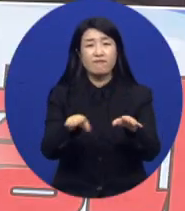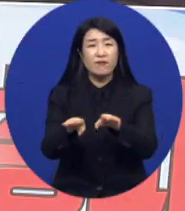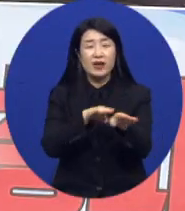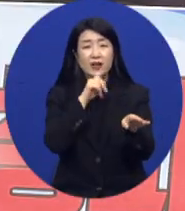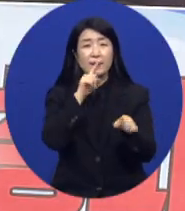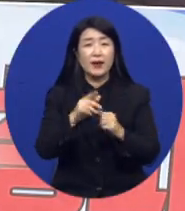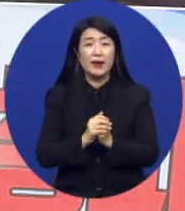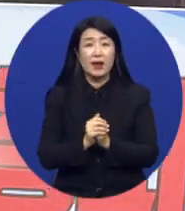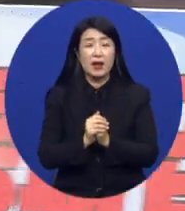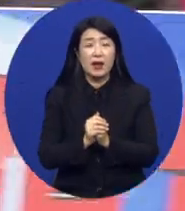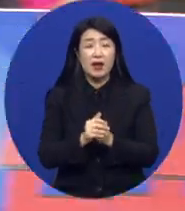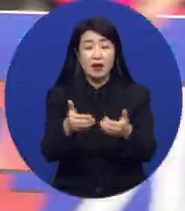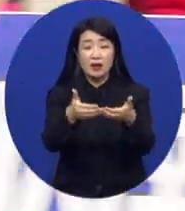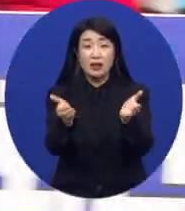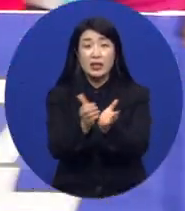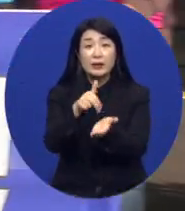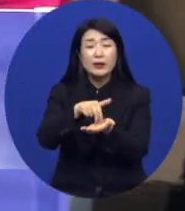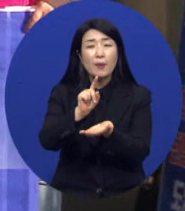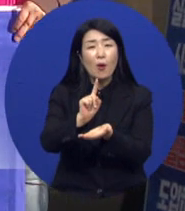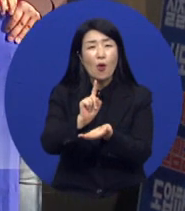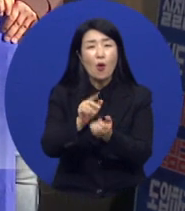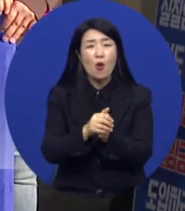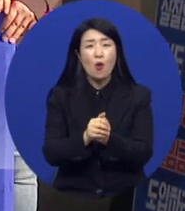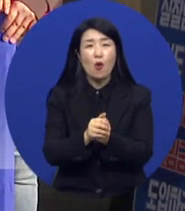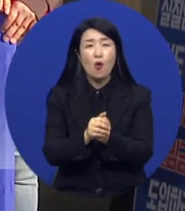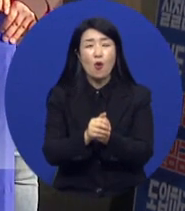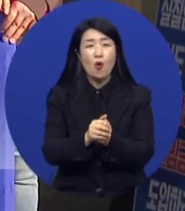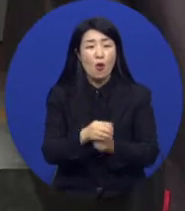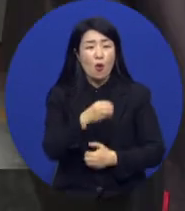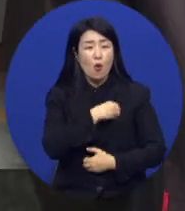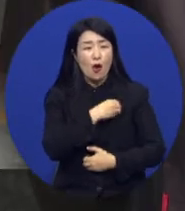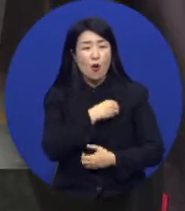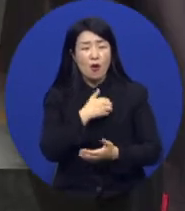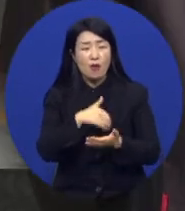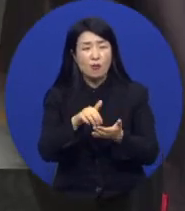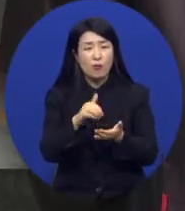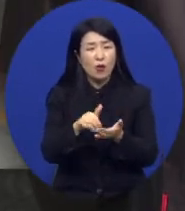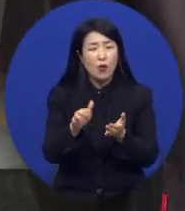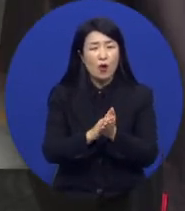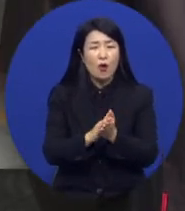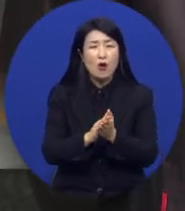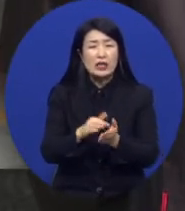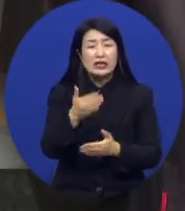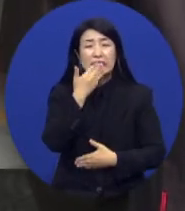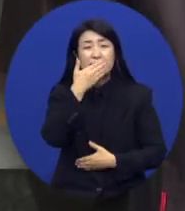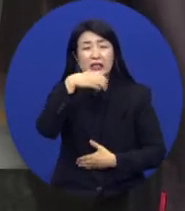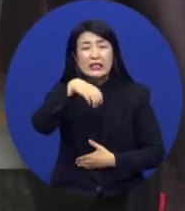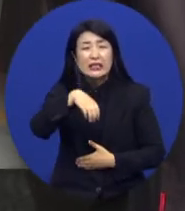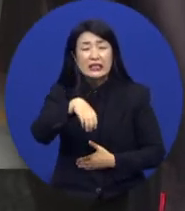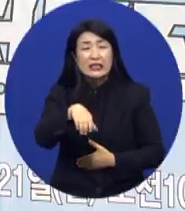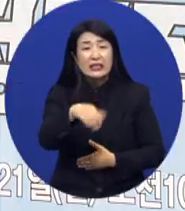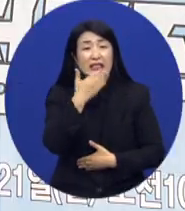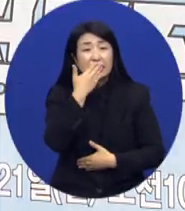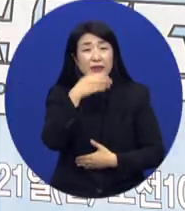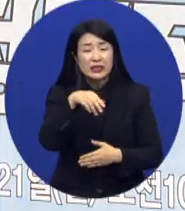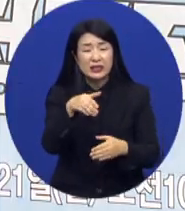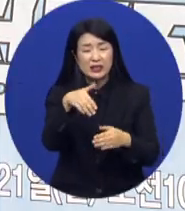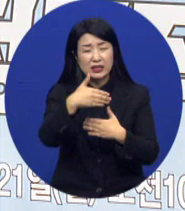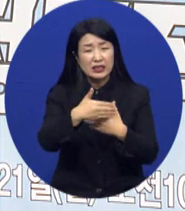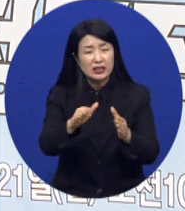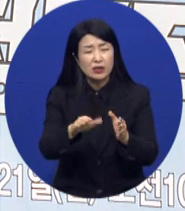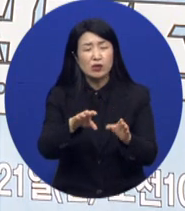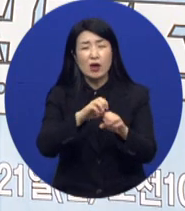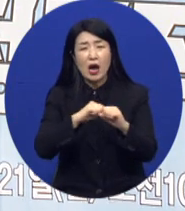밝혔습니다. 연대회의는 폐암 유병률을 높이는 급식실 환경을 개선하고 학교 비정규직 임금